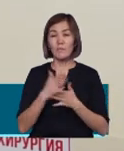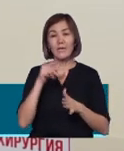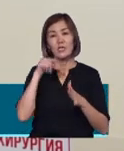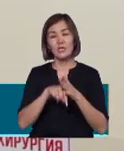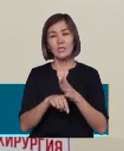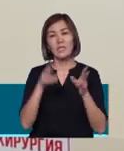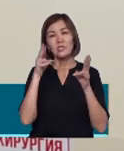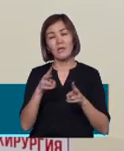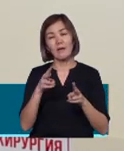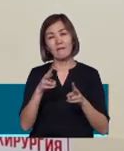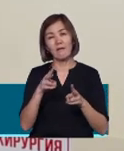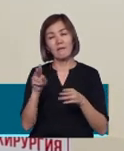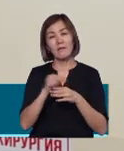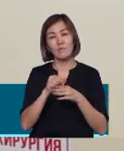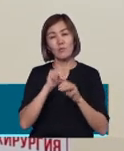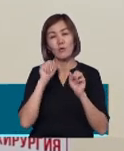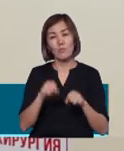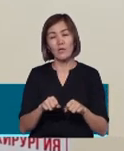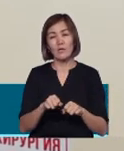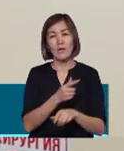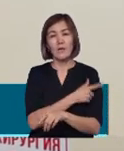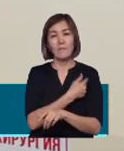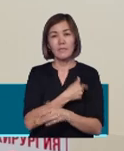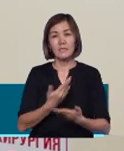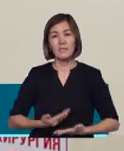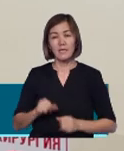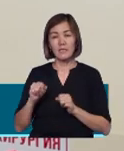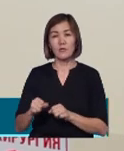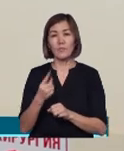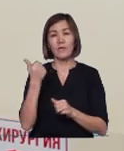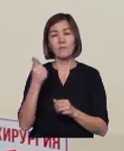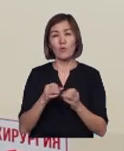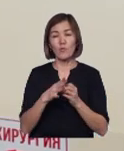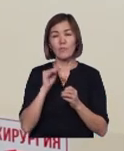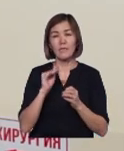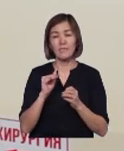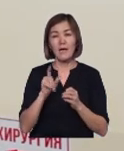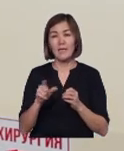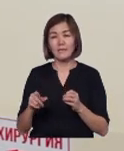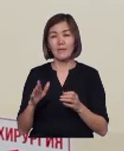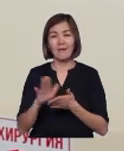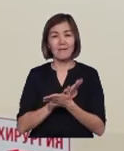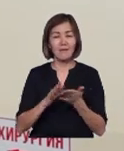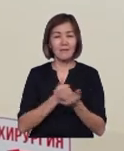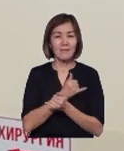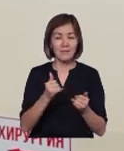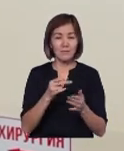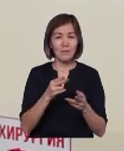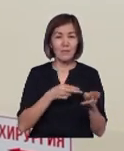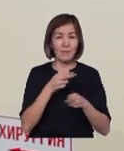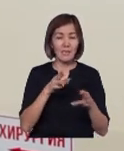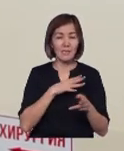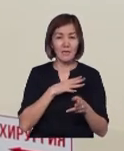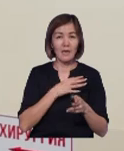жарақат алған науқастар да емделеді. Мәмс шеңберінде аптасына 15 шақты азаматқа тегін ота жасаймыз. Бізге дейін тұрғын